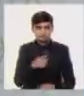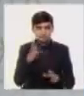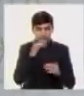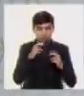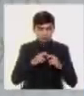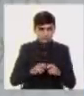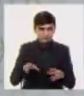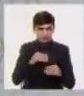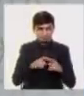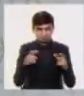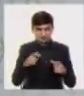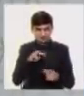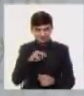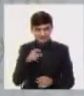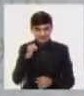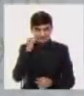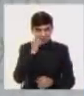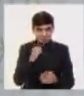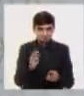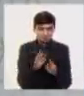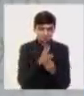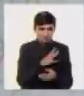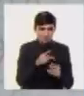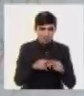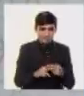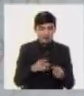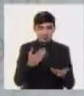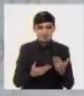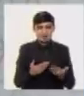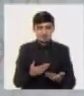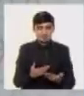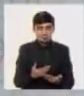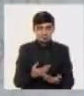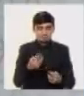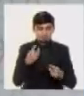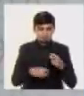всевозможные банкноты, которые отсыревшие, горелые банкноты,